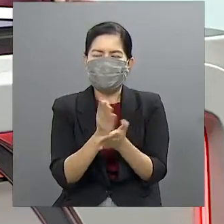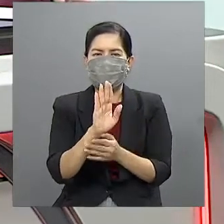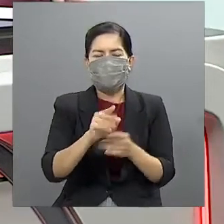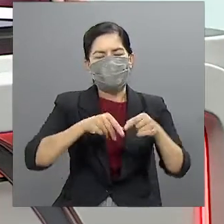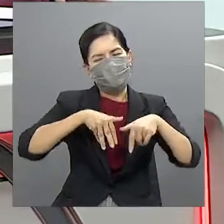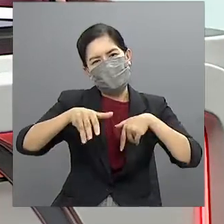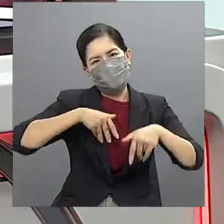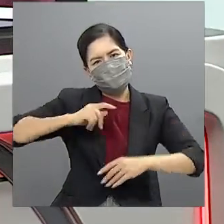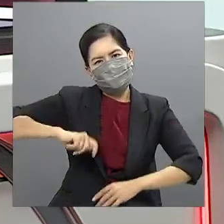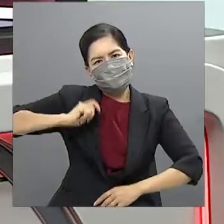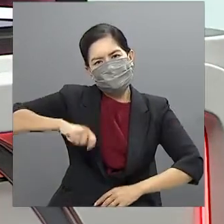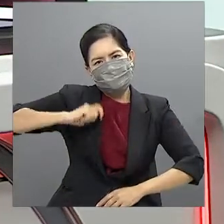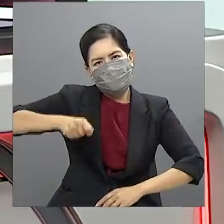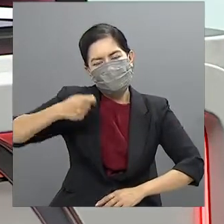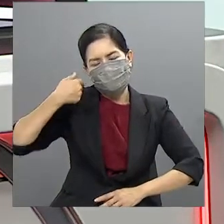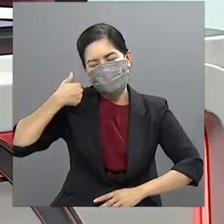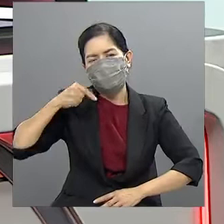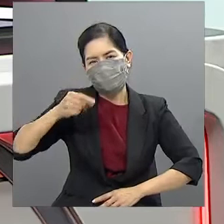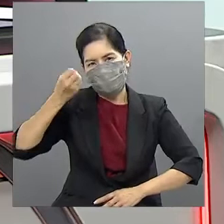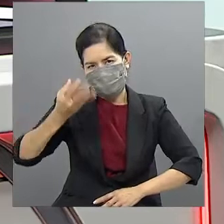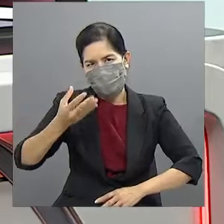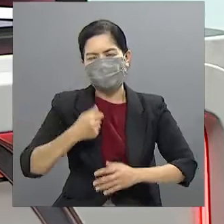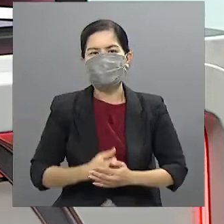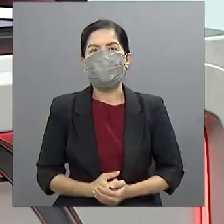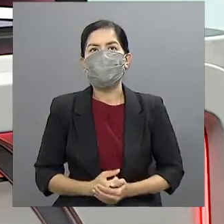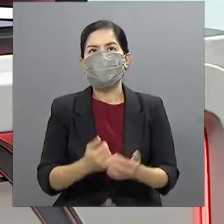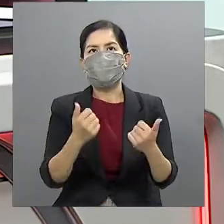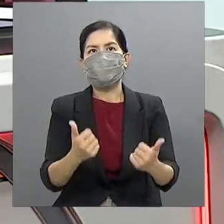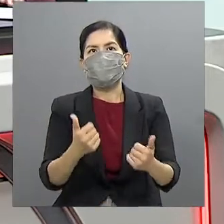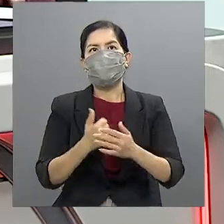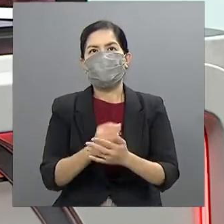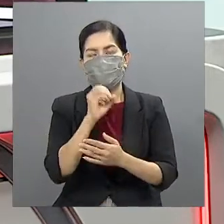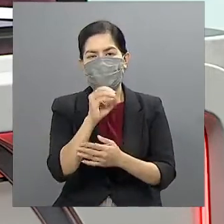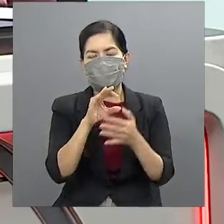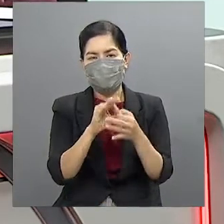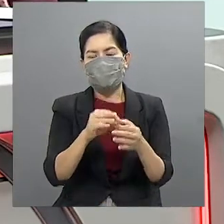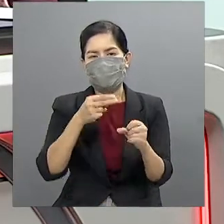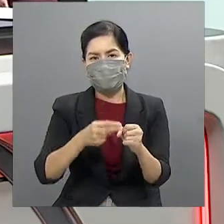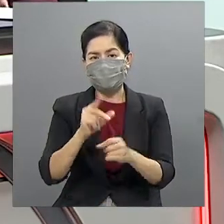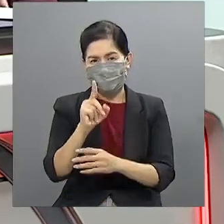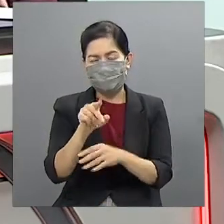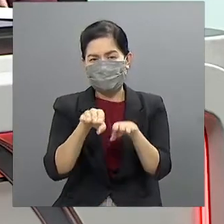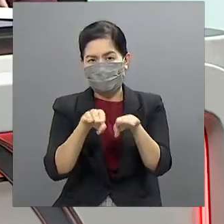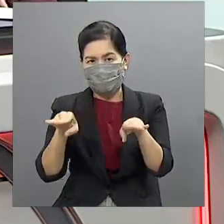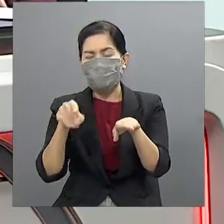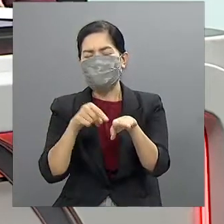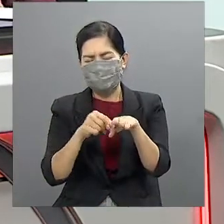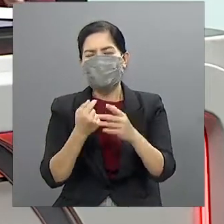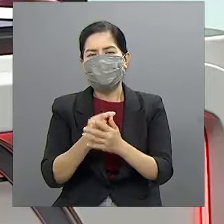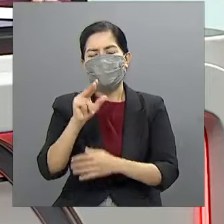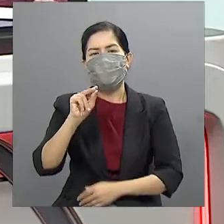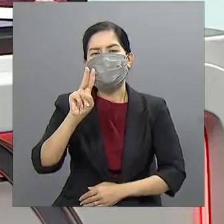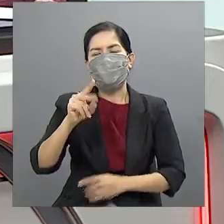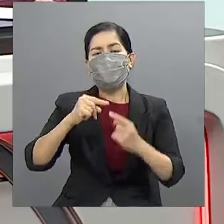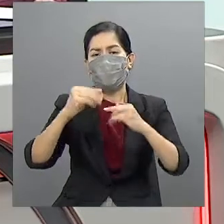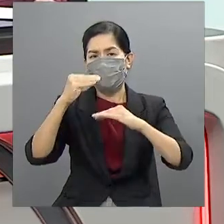น.ก็จะยืนยันในเรื่องของราคาดีเซลยังคงตรึงไว้ที่32บาทในอีก1สัปดาห์นี้ก็ตามนะคะแต่ว่าค่าคร